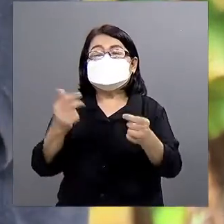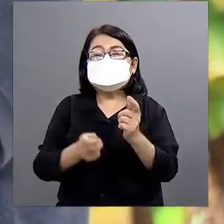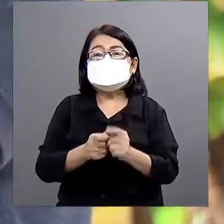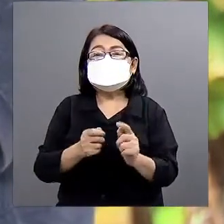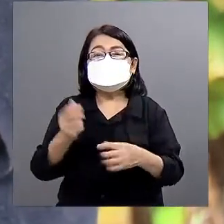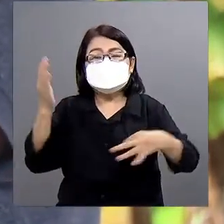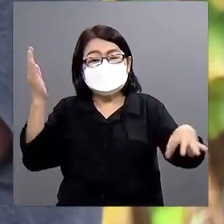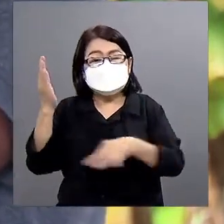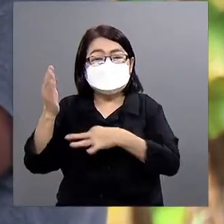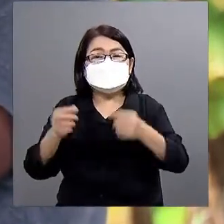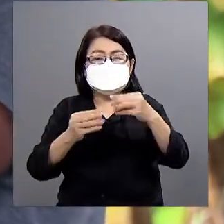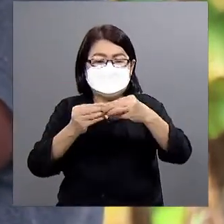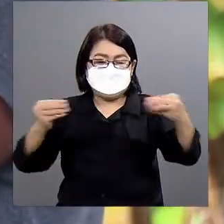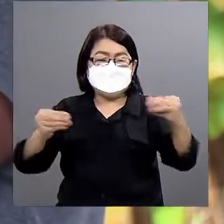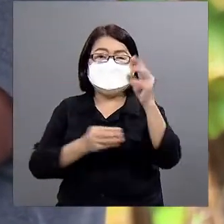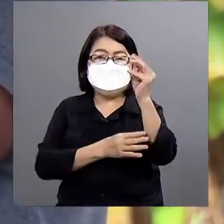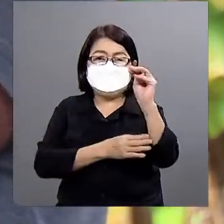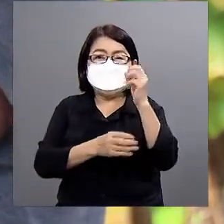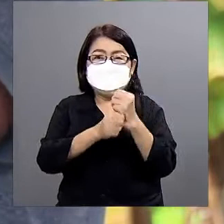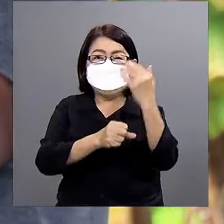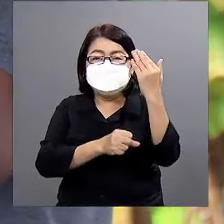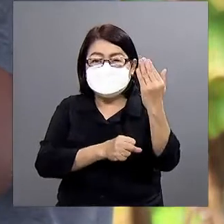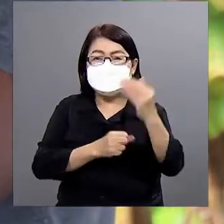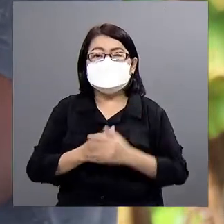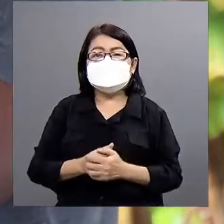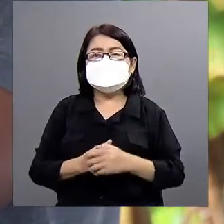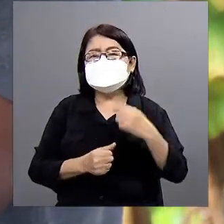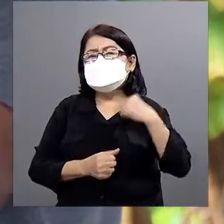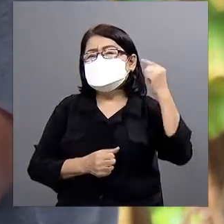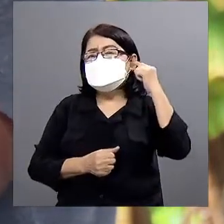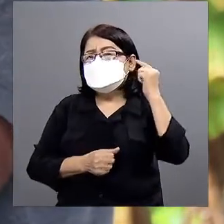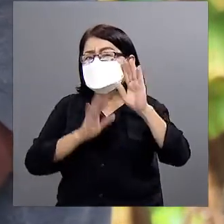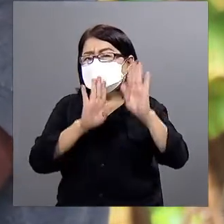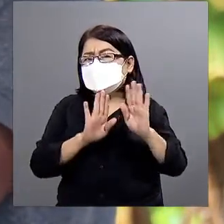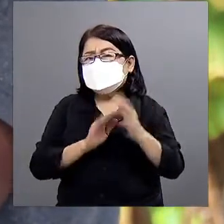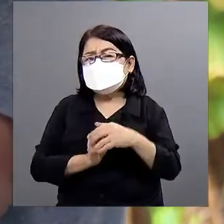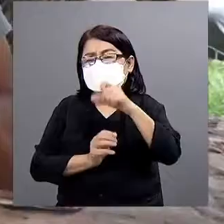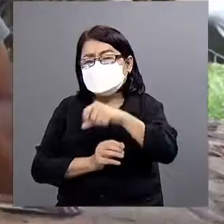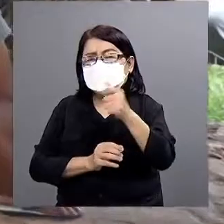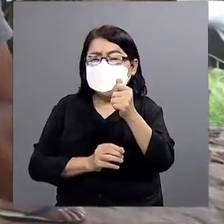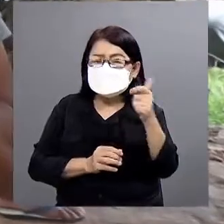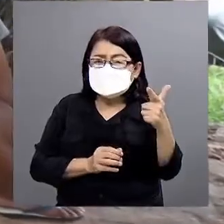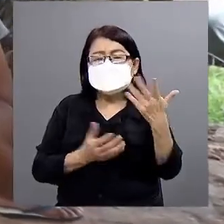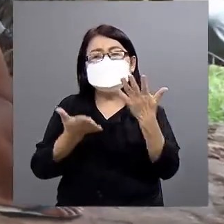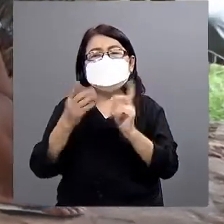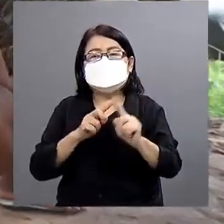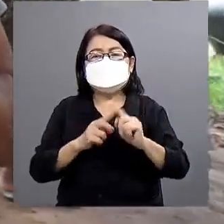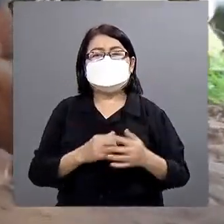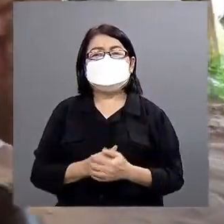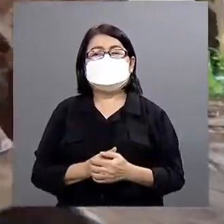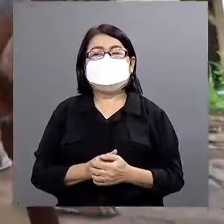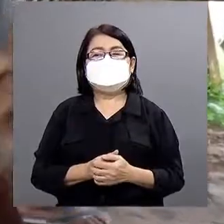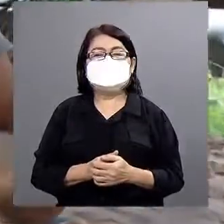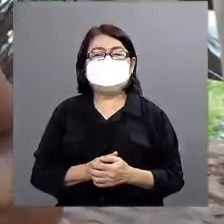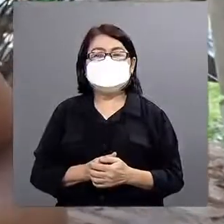ไม้การตั้งเสียงก็จะเป็นเรซอนเรซอนกันตรึมเป็นคู่สี่ครับก็ประมา